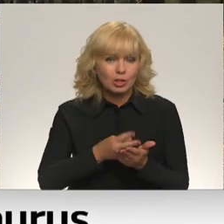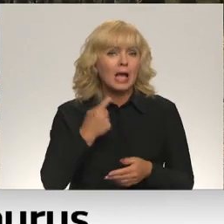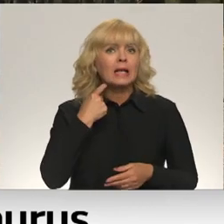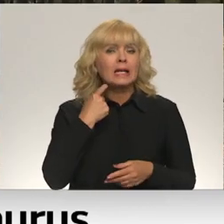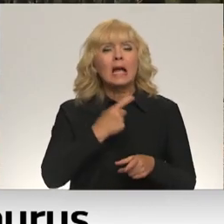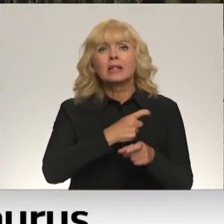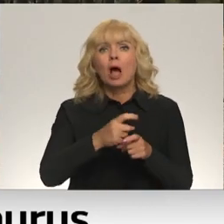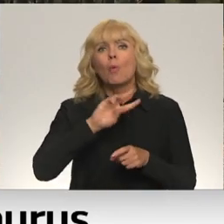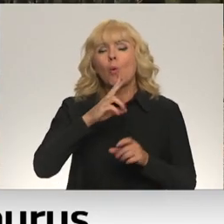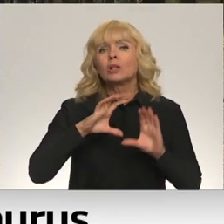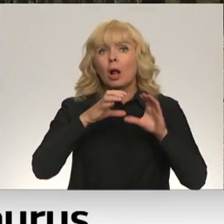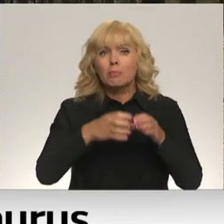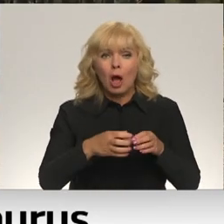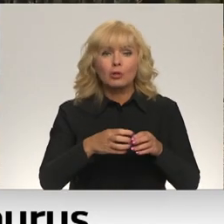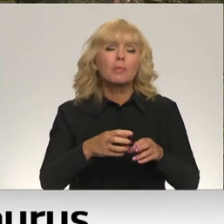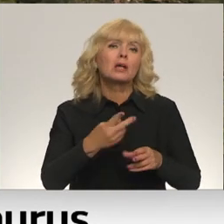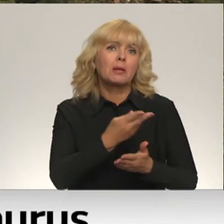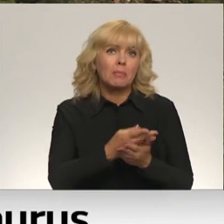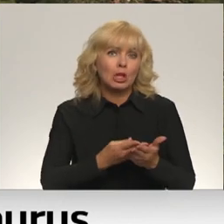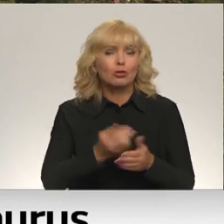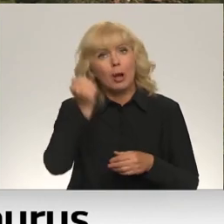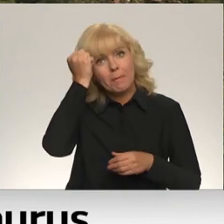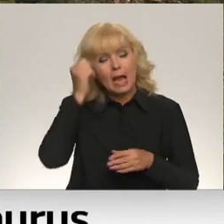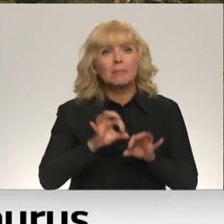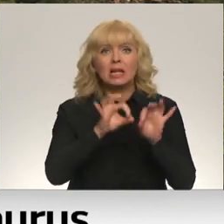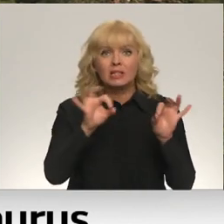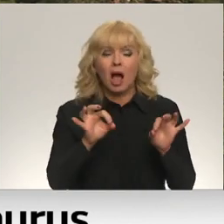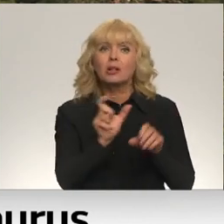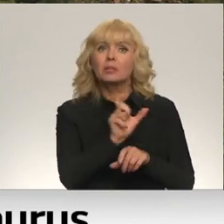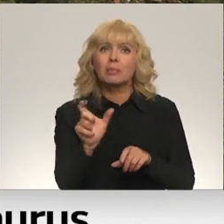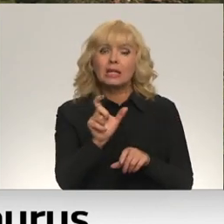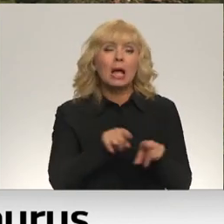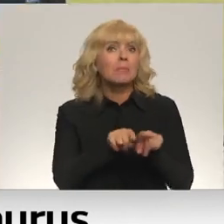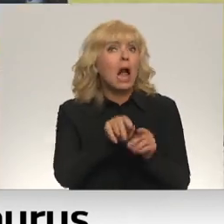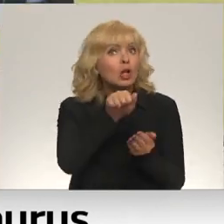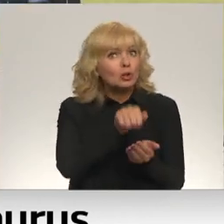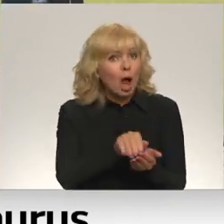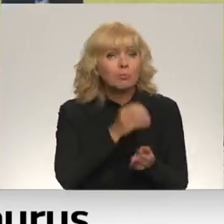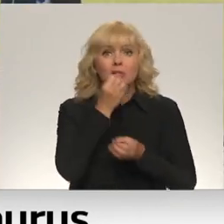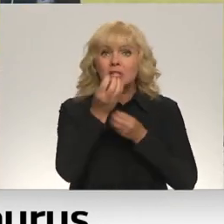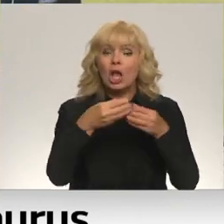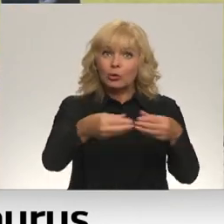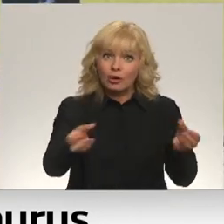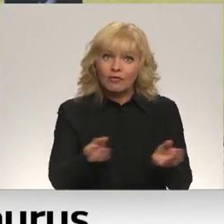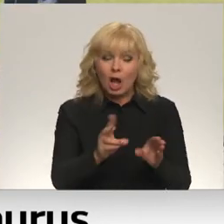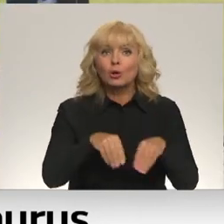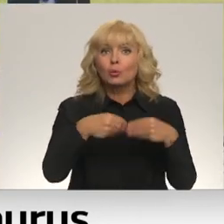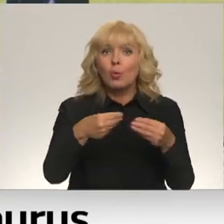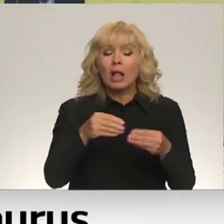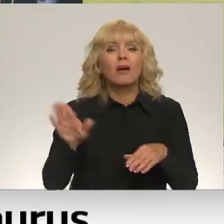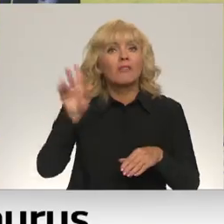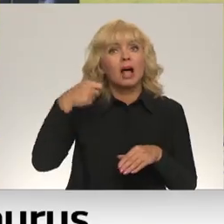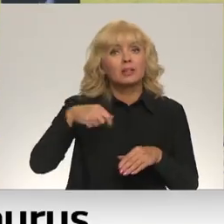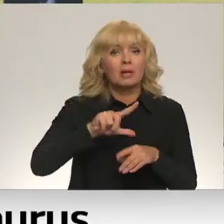sagrāvas un otrā pasaules kara upuru piemiņas diena šodien sākās ar piemiņas brīdi brāļu kapos. Ziedus un vainagus nolika valsts prezidents Egils